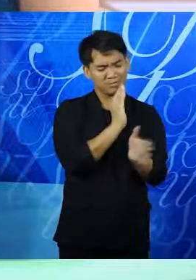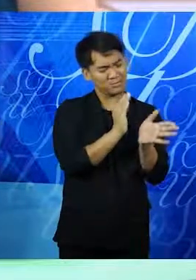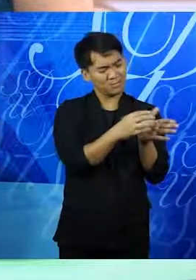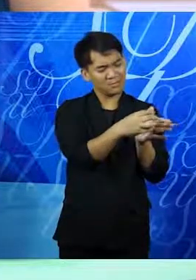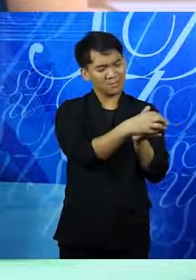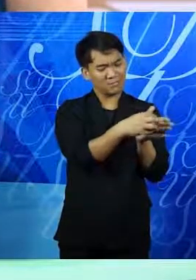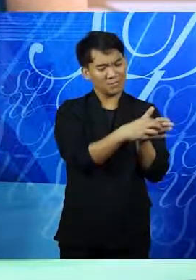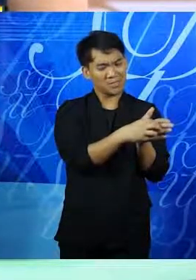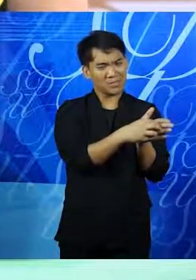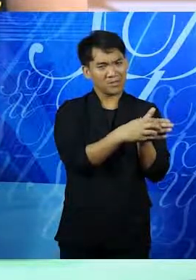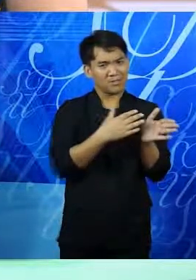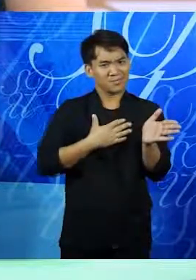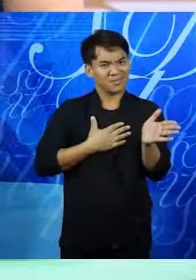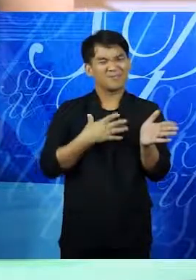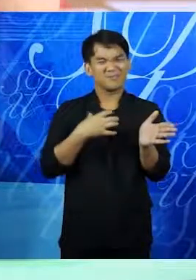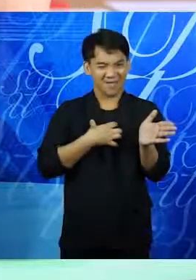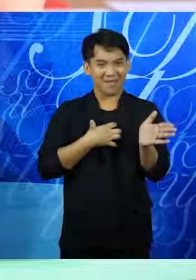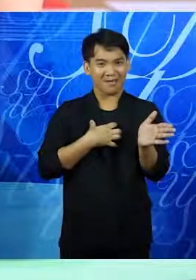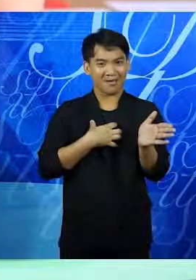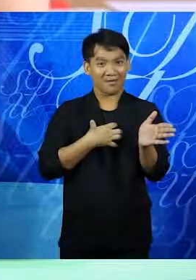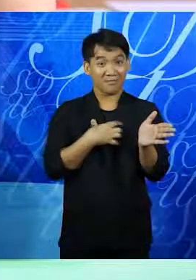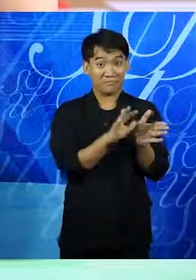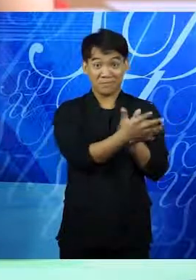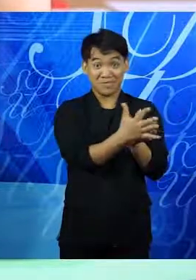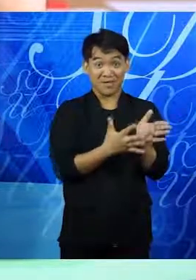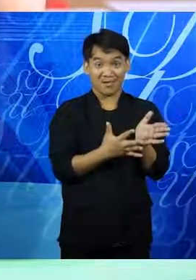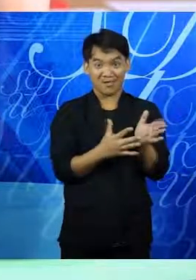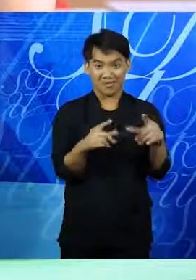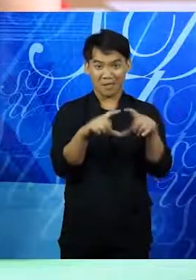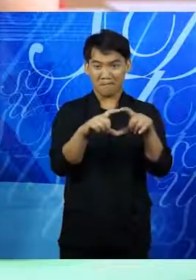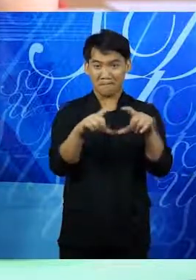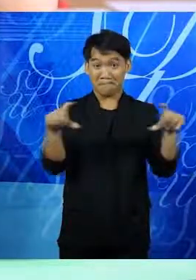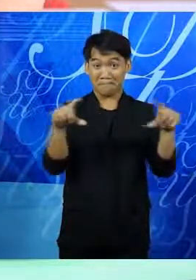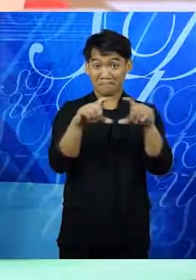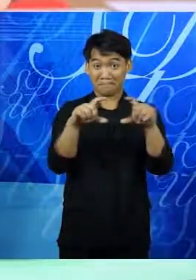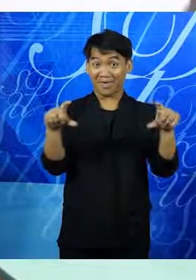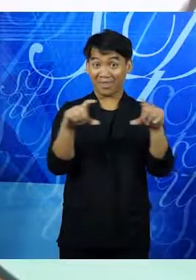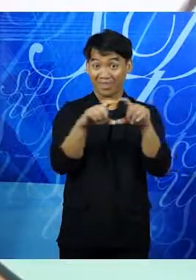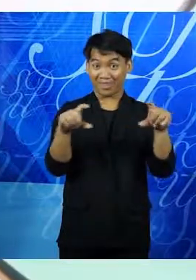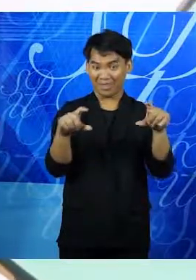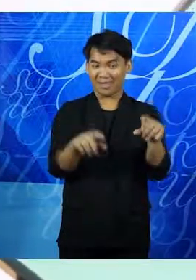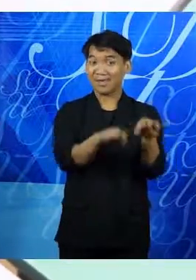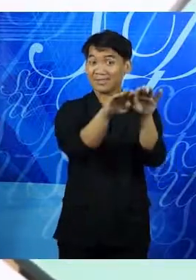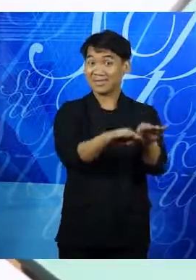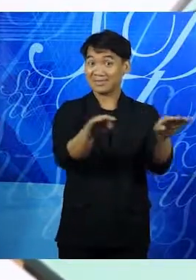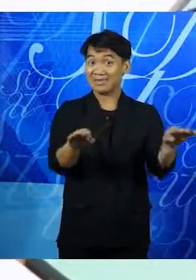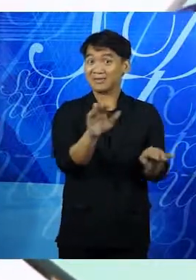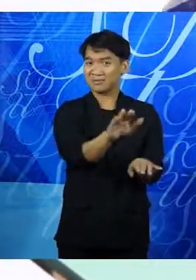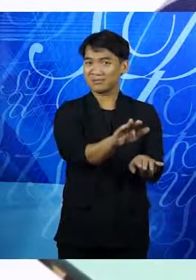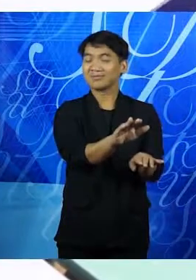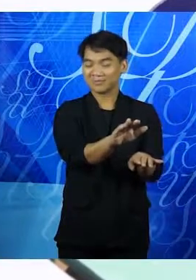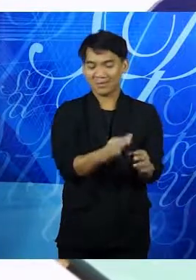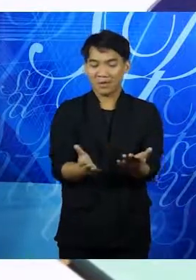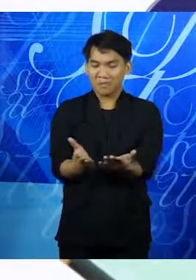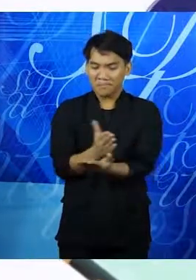อยากได้เนี่ยนะคะอยู่ในแผ่นแต่เราจะมีแผ่นไว้นะคะเด็กเนี่ยจะต้องเปิดหาคำนี้ซึ่งเราฝึก